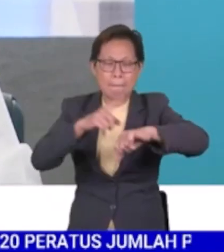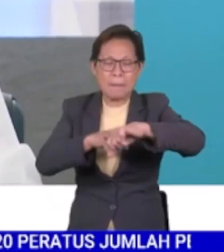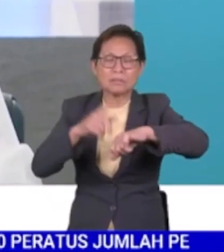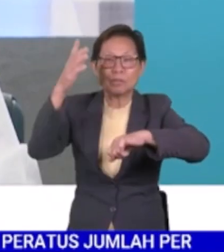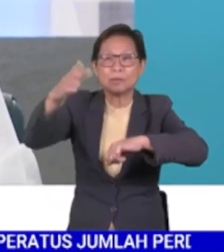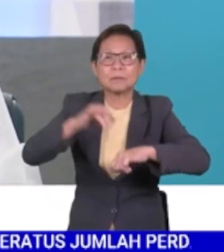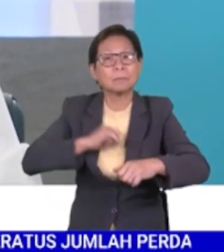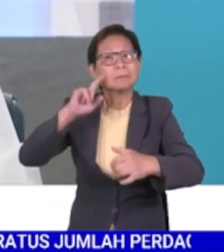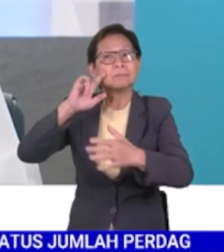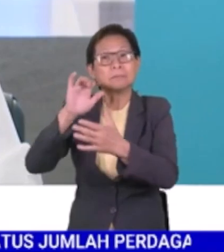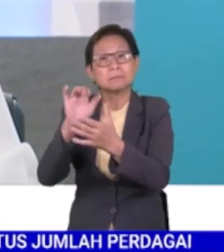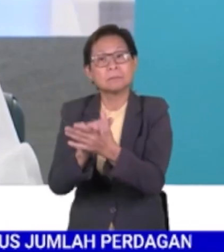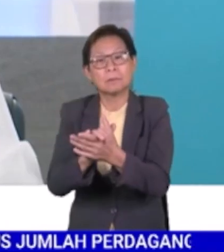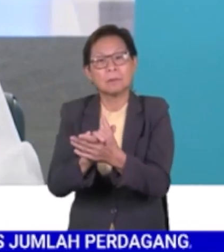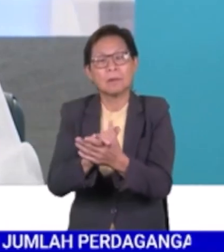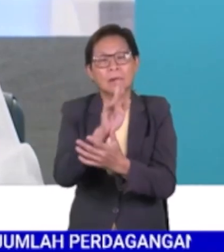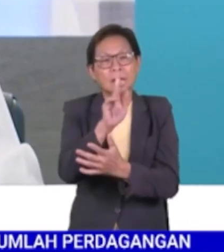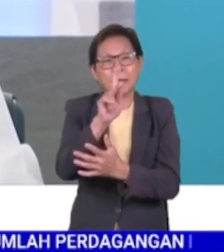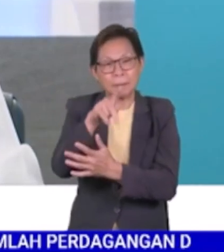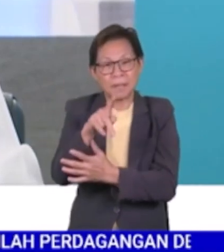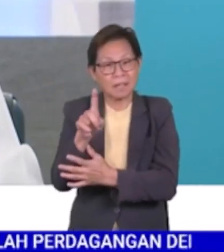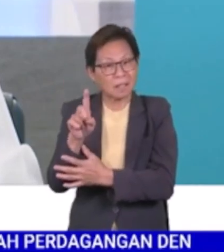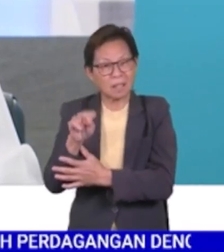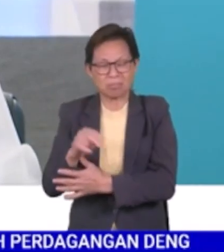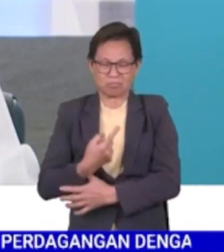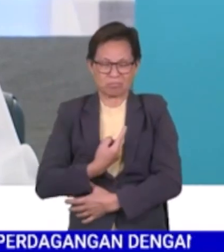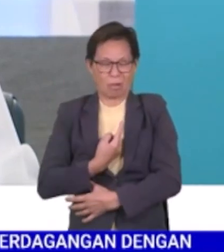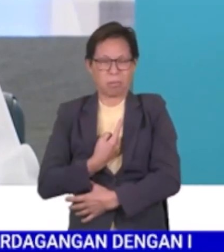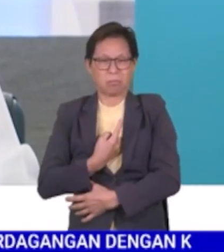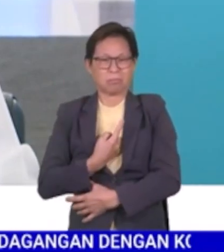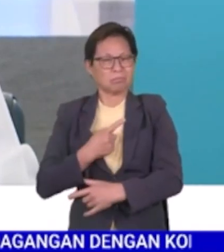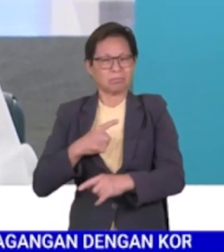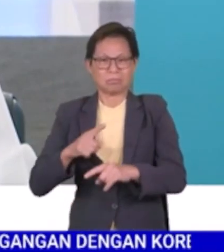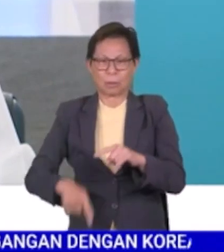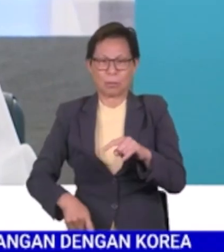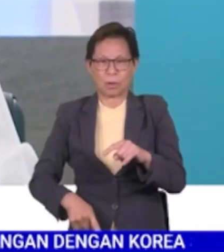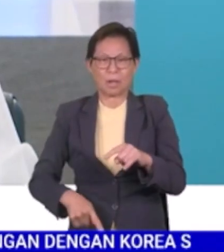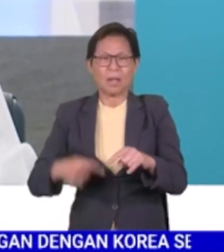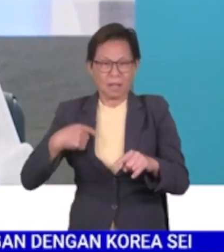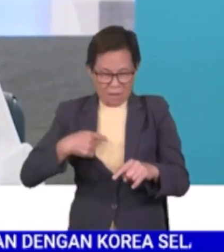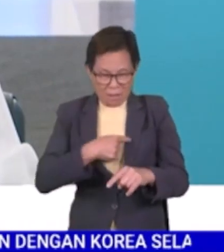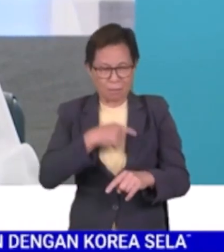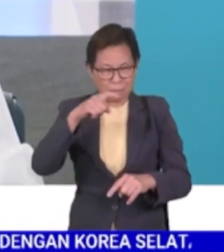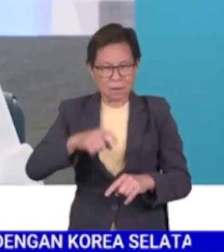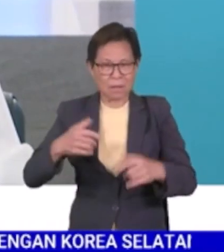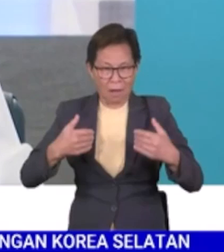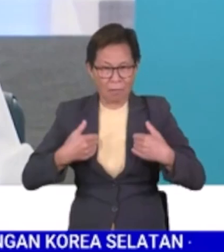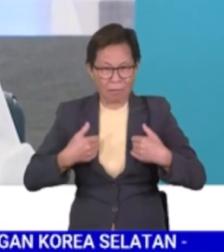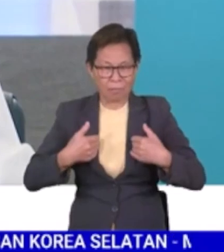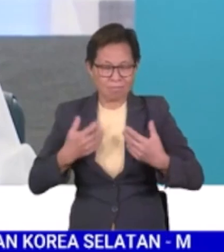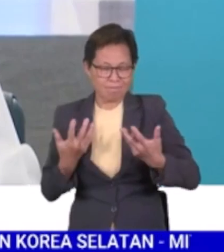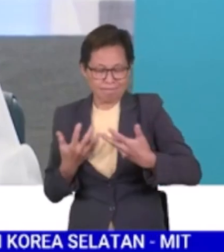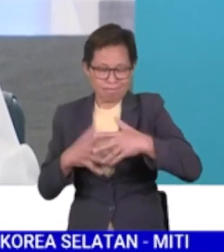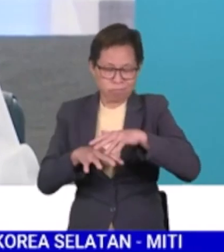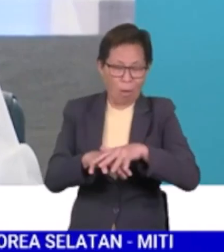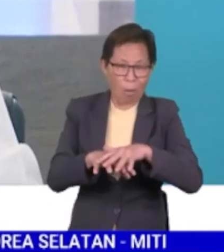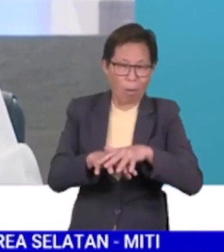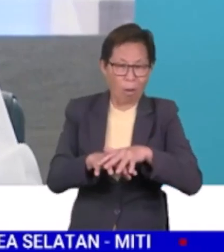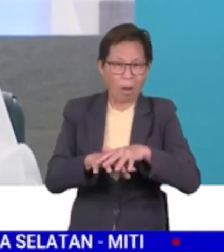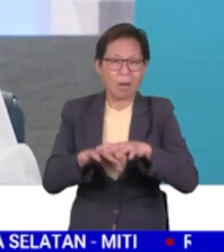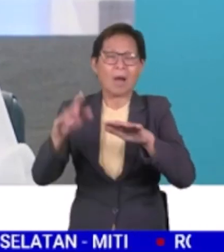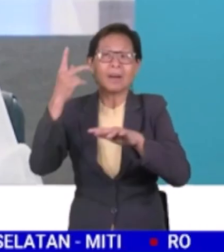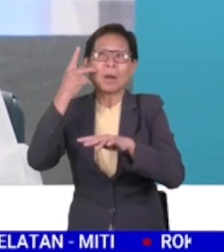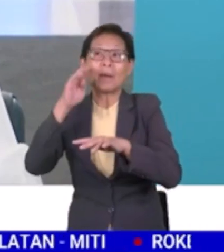percaya KPDN saja tidak boleh work in silos. Kita kena ada collaboration dengan